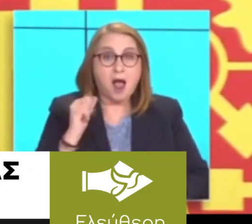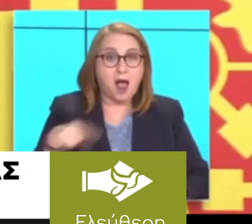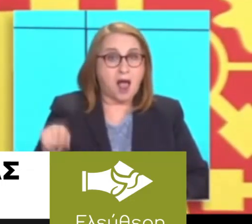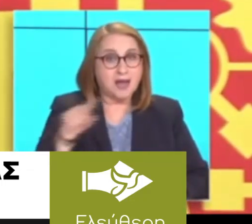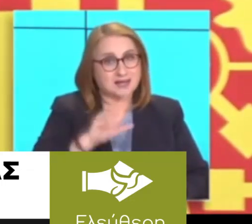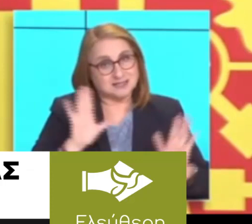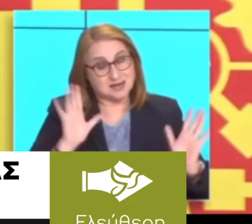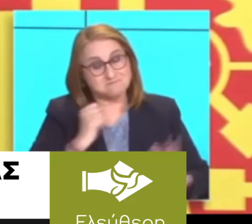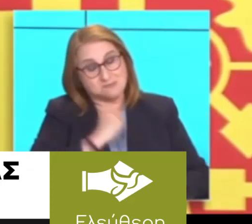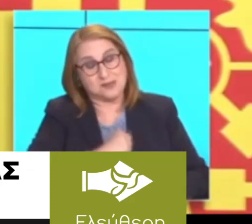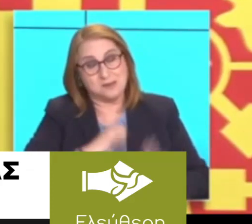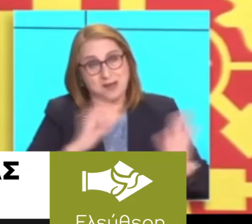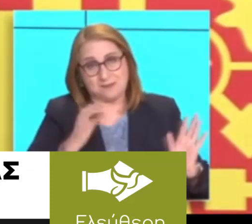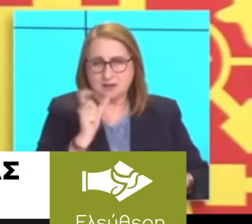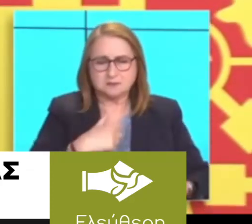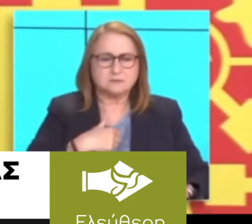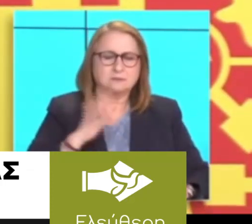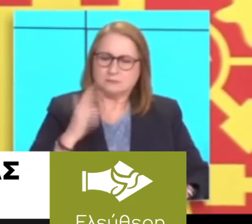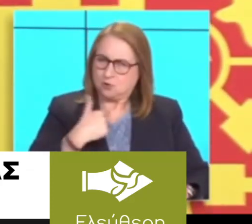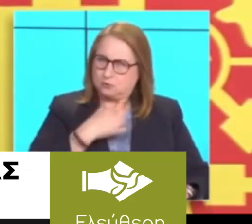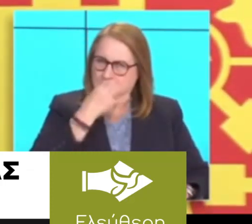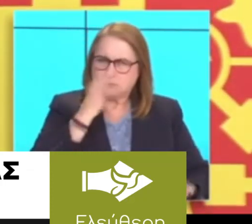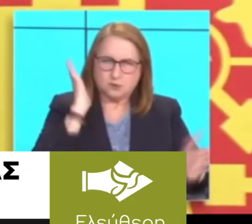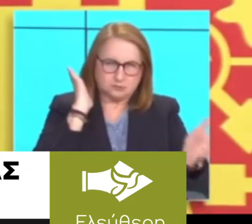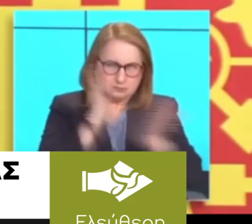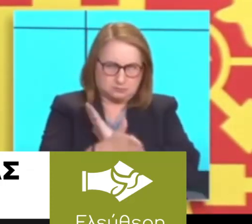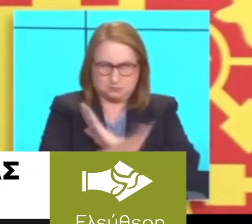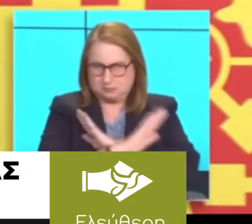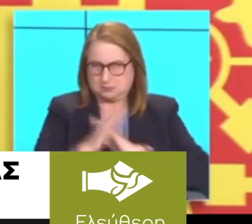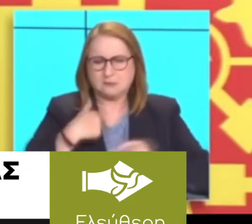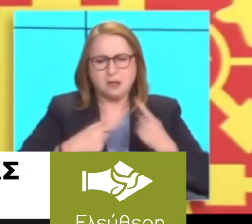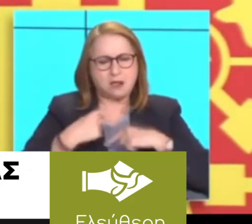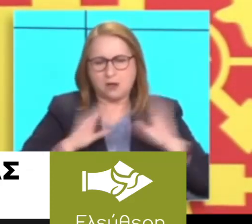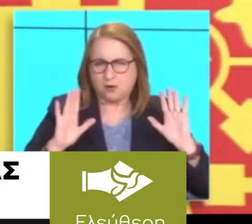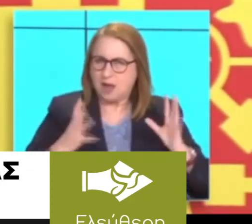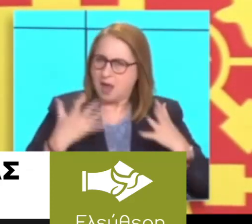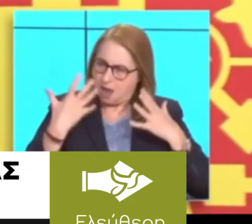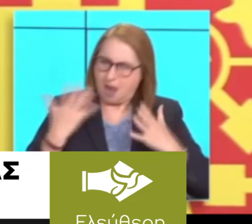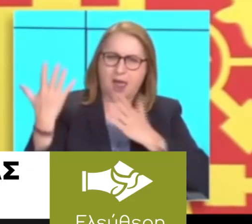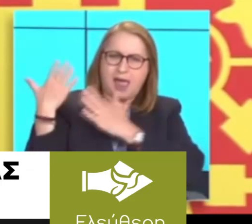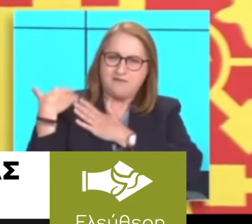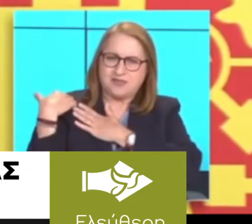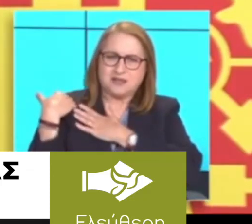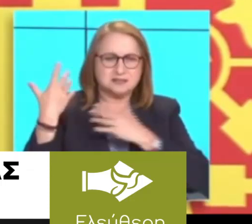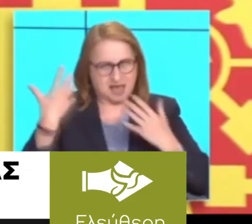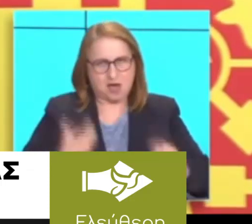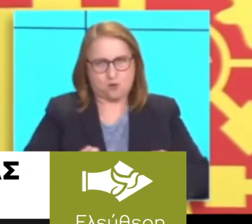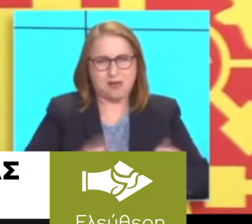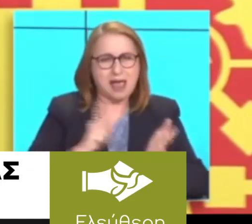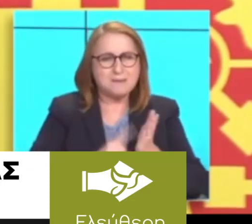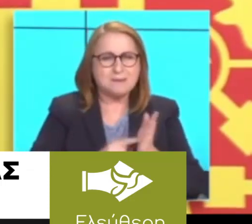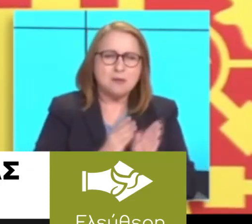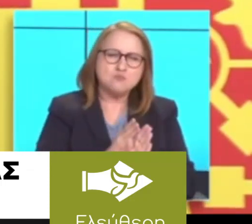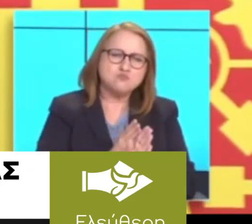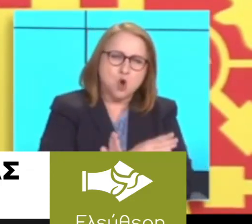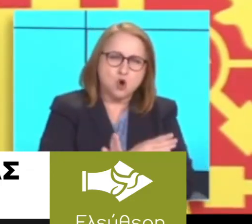να διορθώσουμε την εικόνα μας, είπε. Προφανώς και υπάρχουν ευθύνες γιατί δεν υπήρξε νωρίτερη αντίδραση.